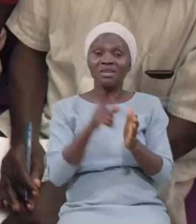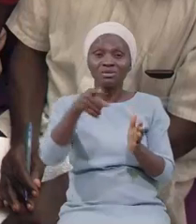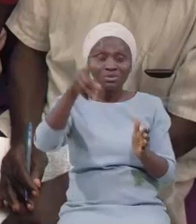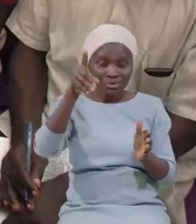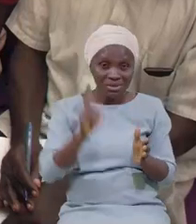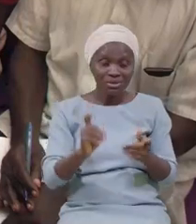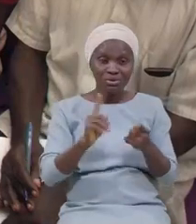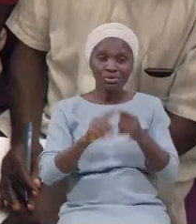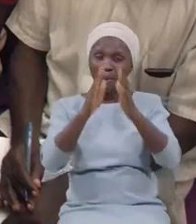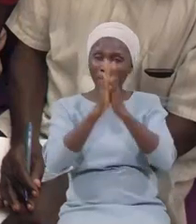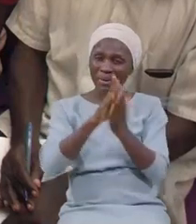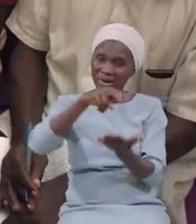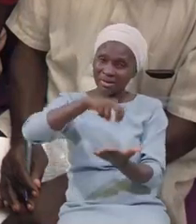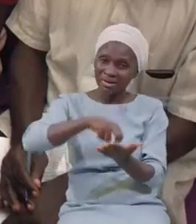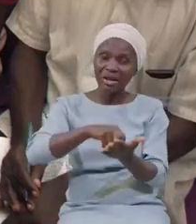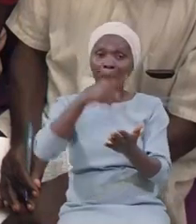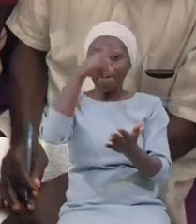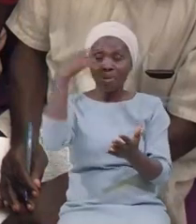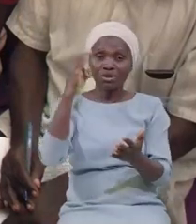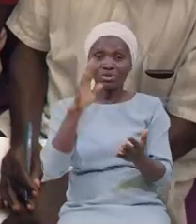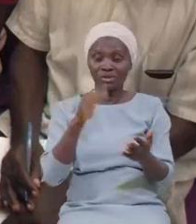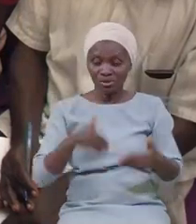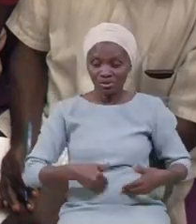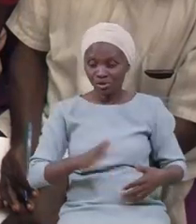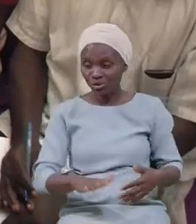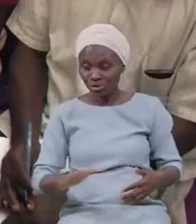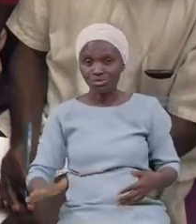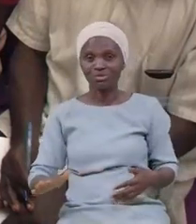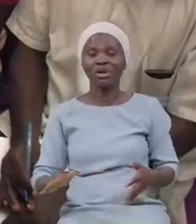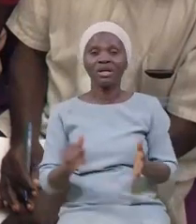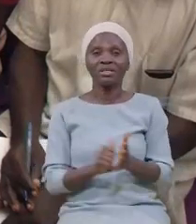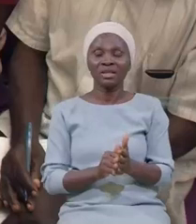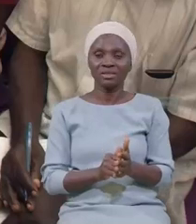se lèvent, qu'ils s'inquiètent pour les enfants